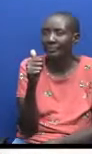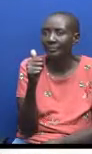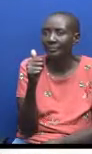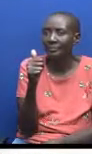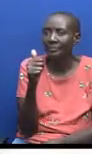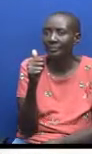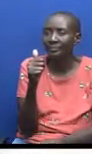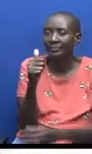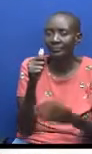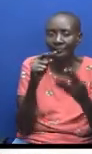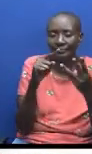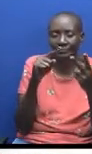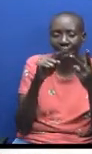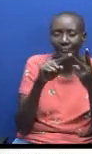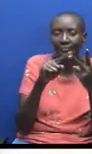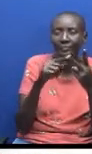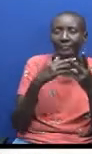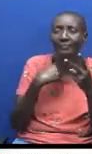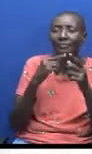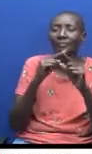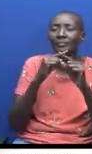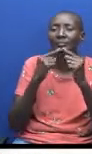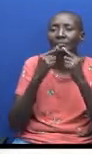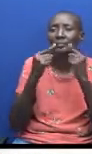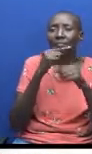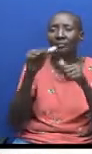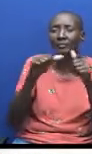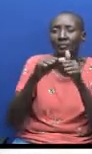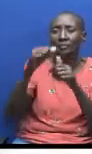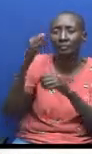Kitu cha pili nataka kuongelea mambo ya education.